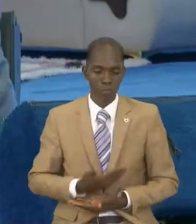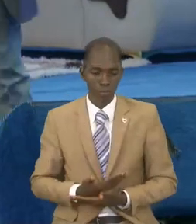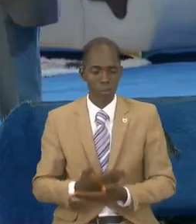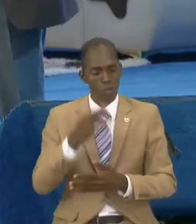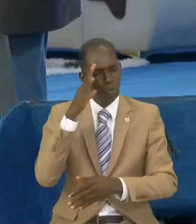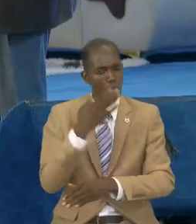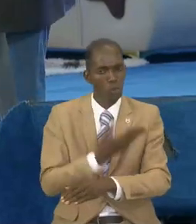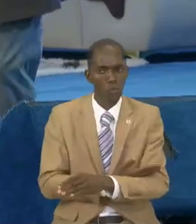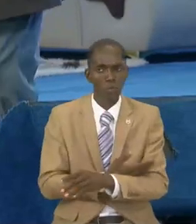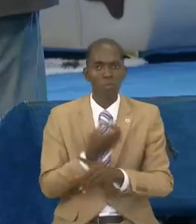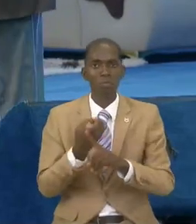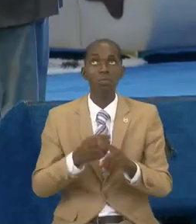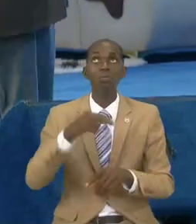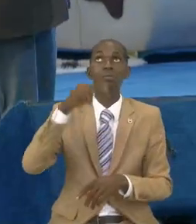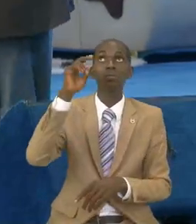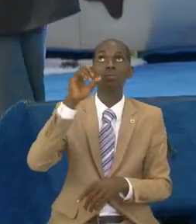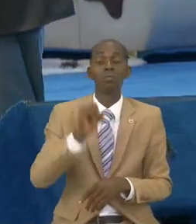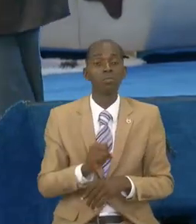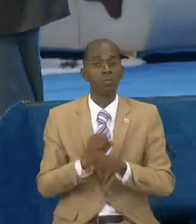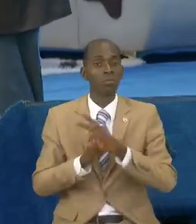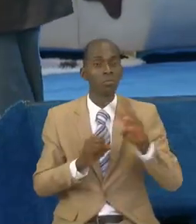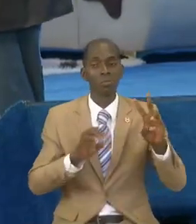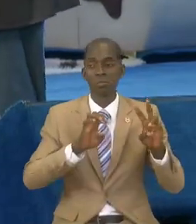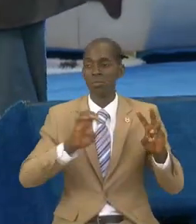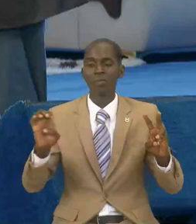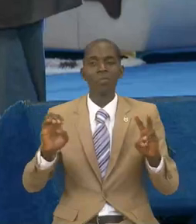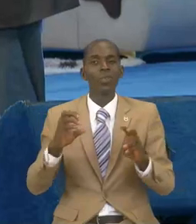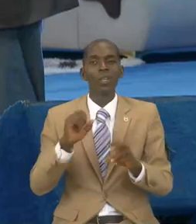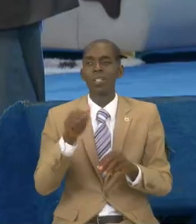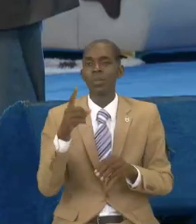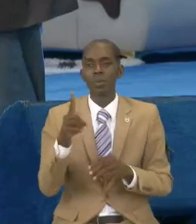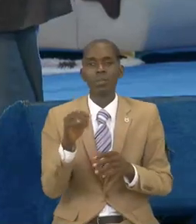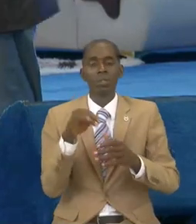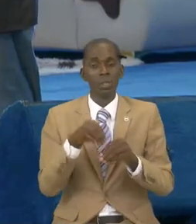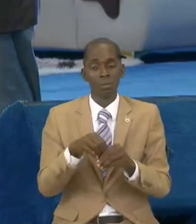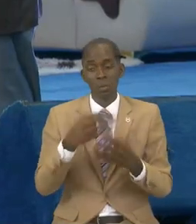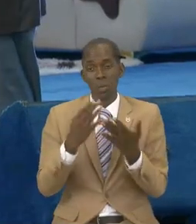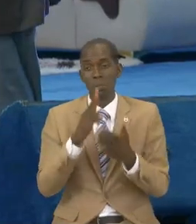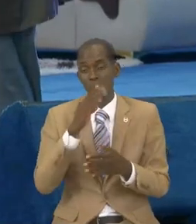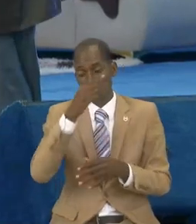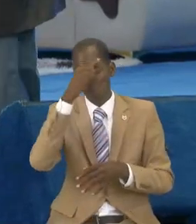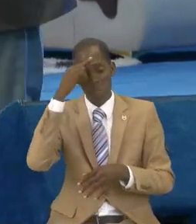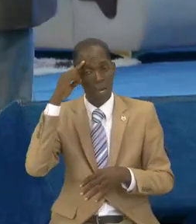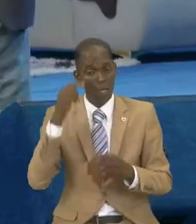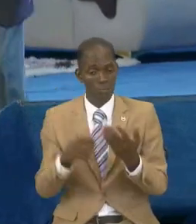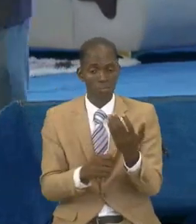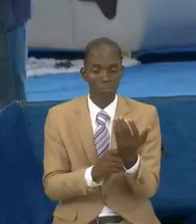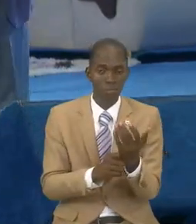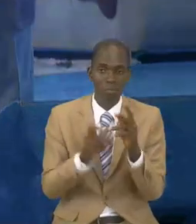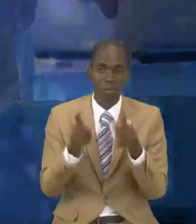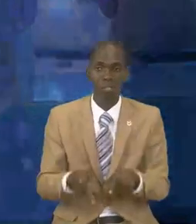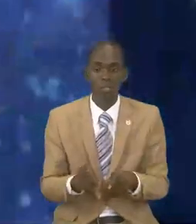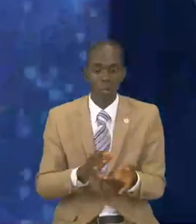à l'ouest, au nord, au sud, quiconque, en Afrique, un blanc en